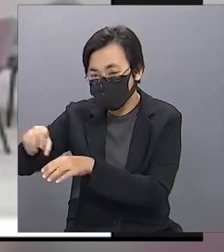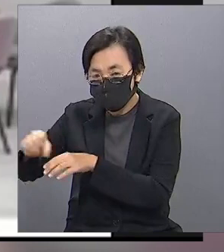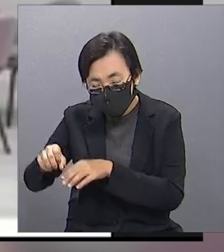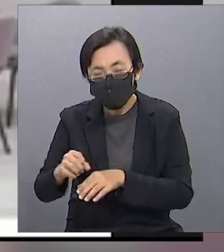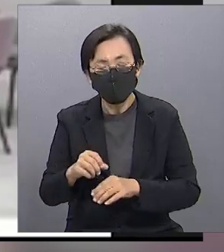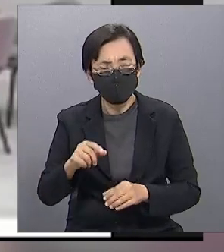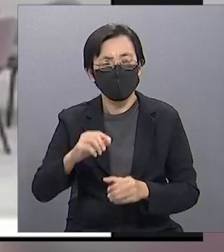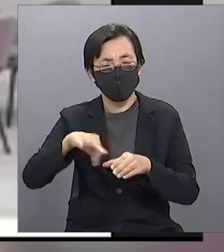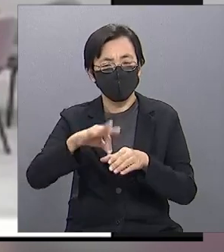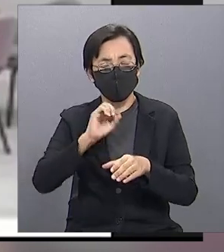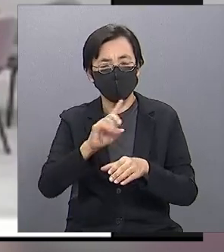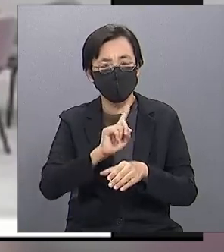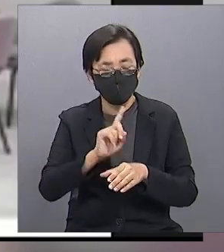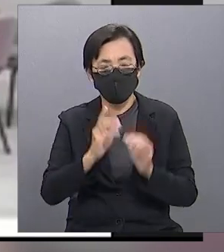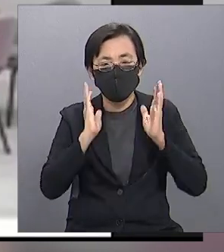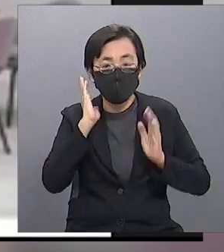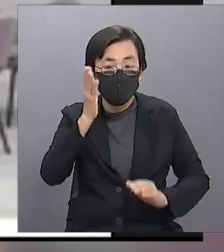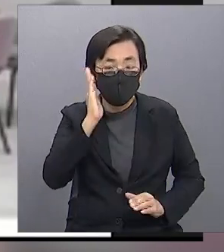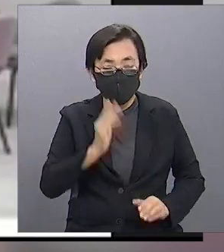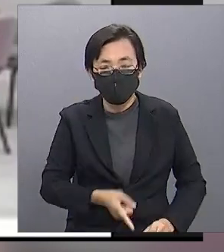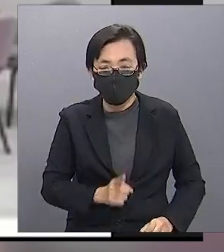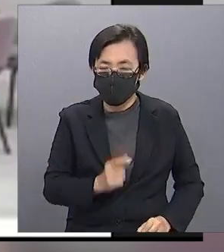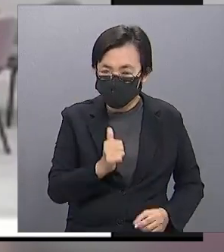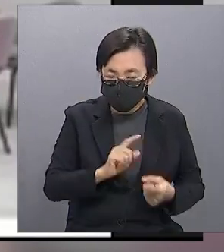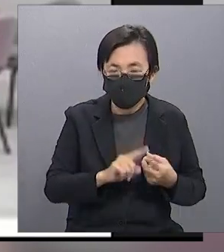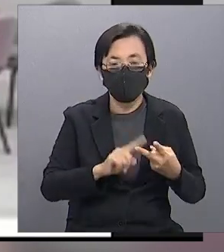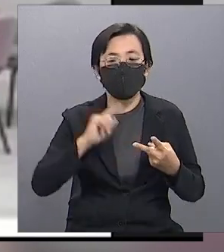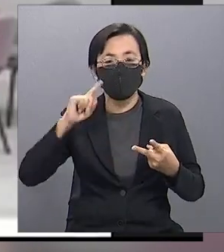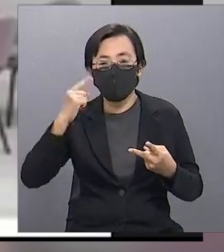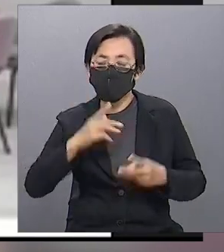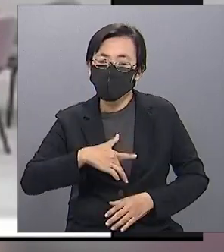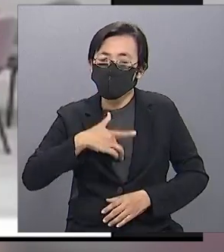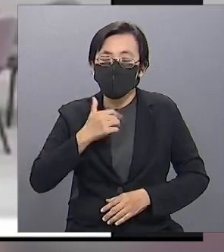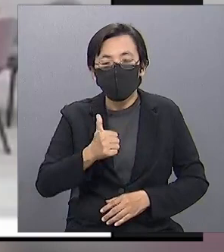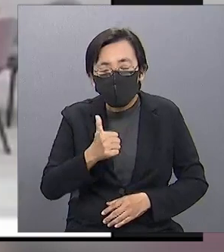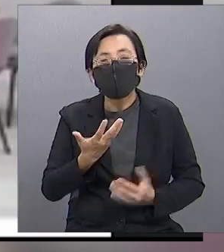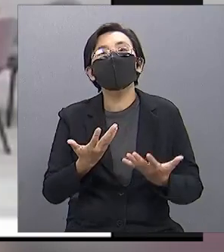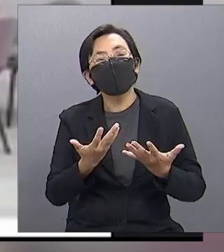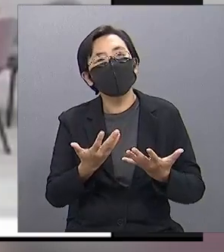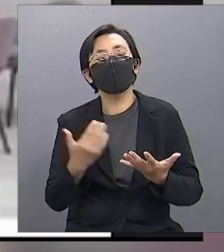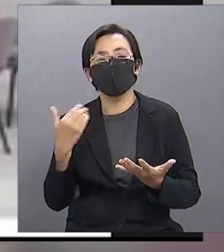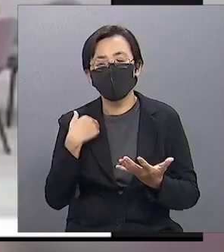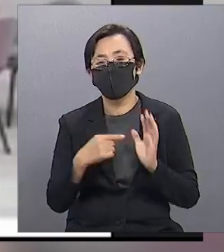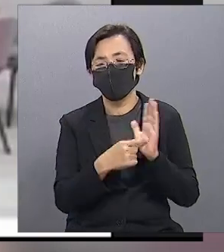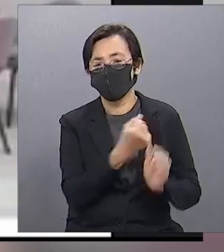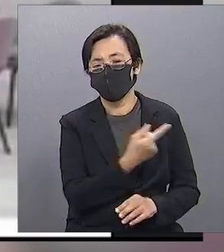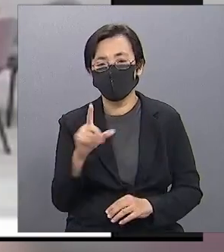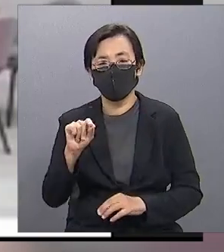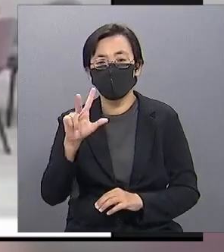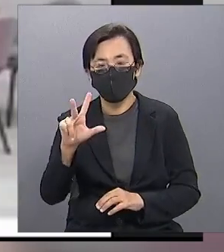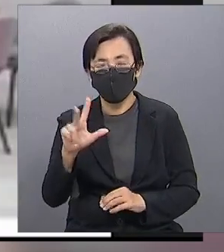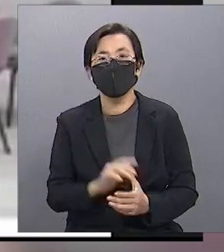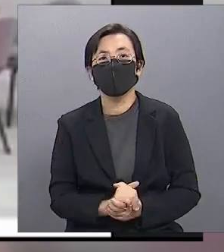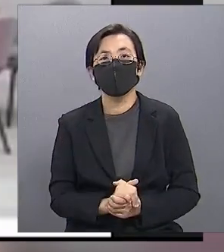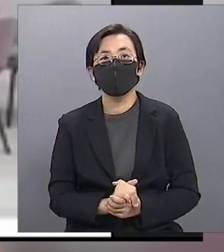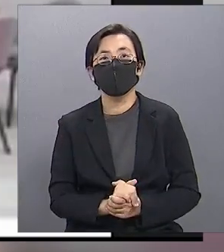เพิ่มสมรรถภาพทางเพศนะคะจำนวน23ตัวอย่างด้วยกันนะคะการสุ่มตัวอย่างเนี่ยก็จะสุ่มในร้านค้าทั่ว